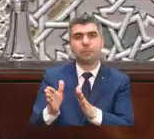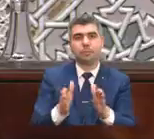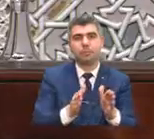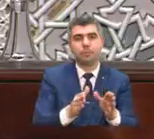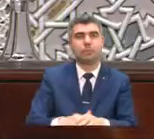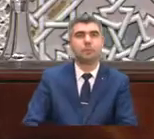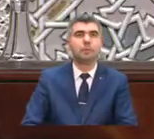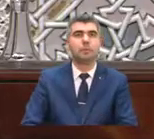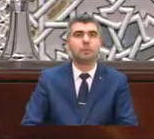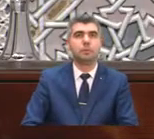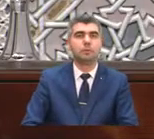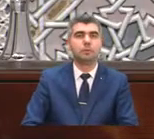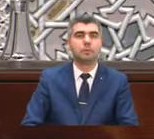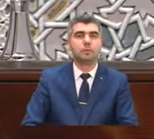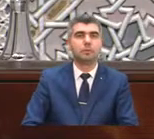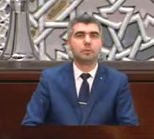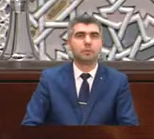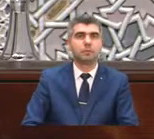تفضلوا.